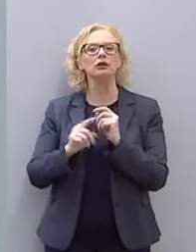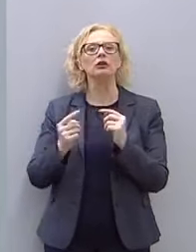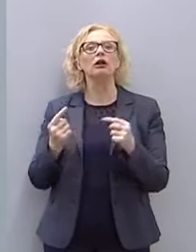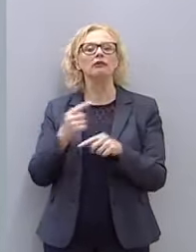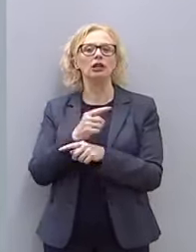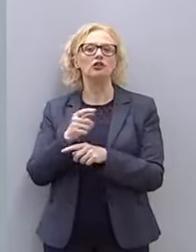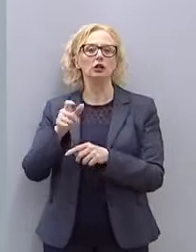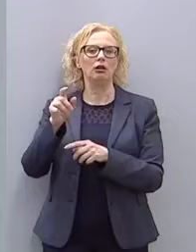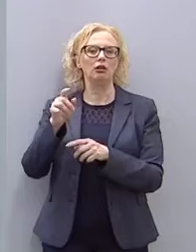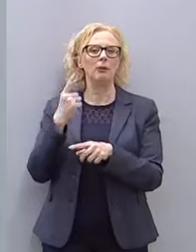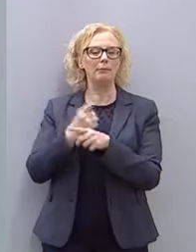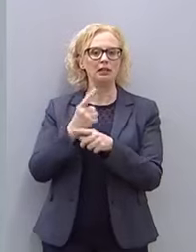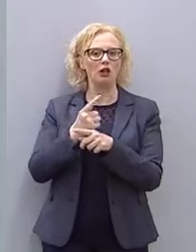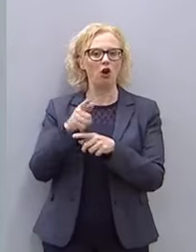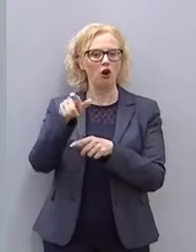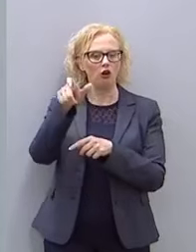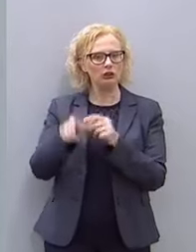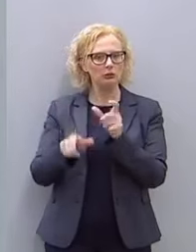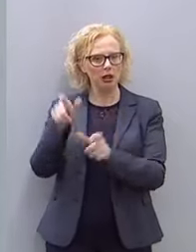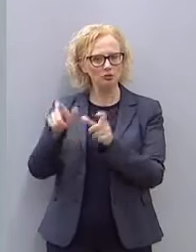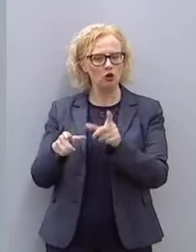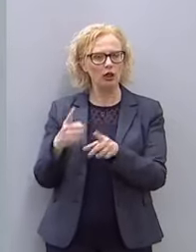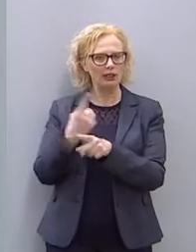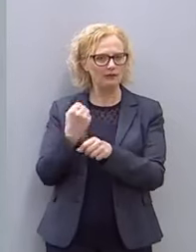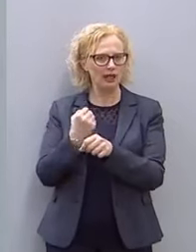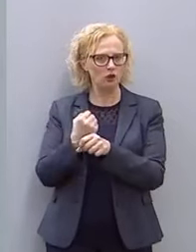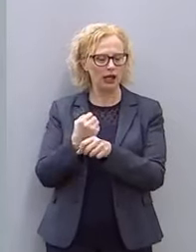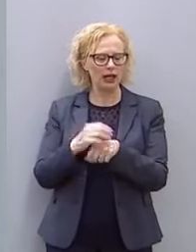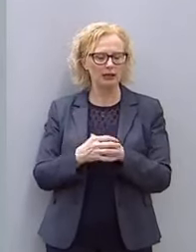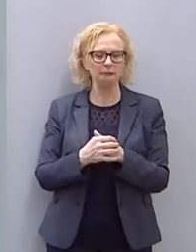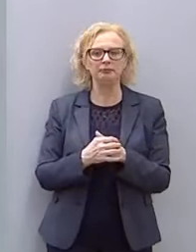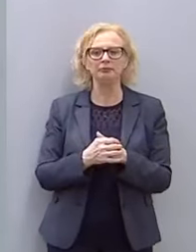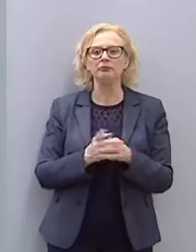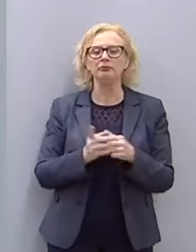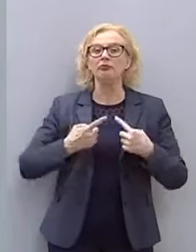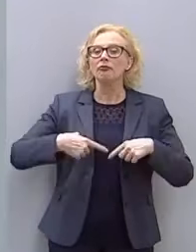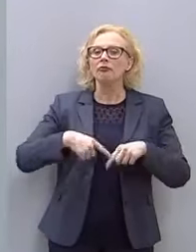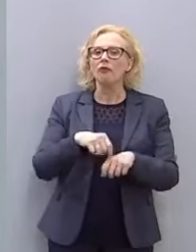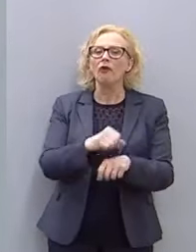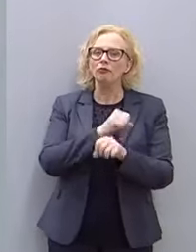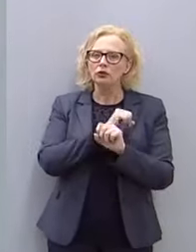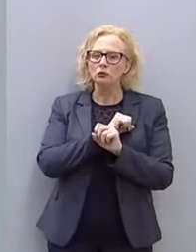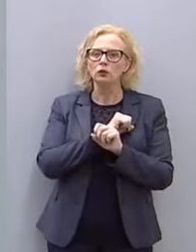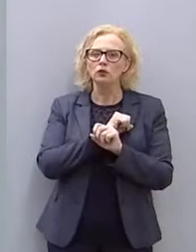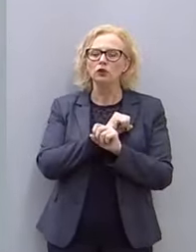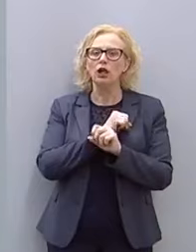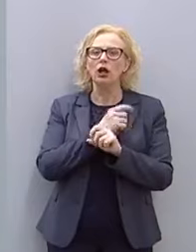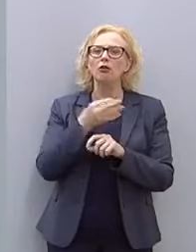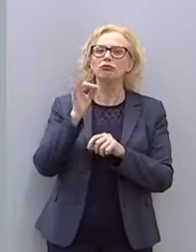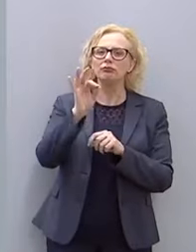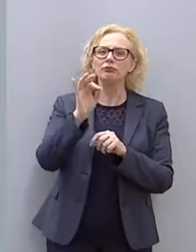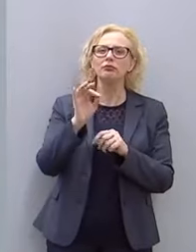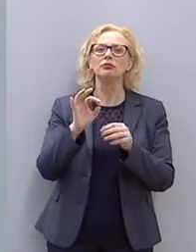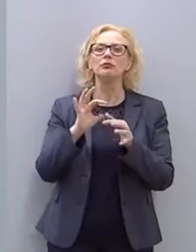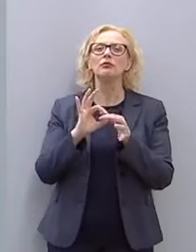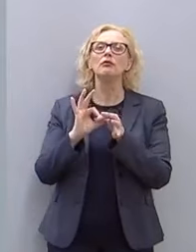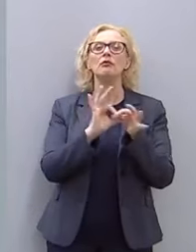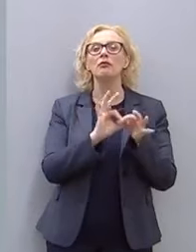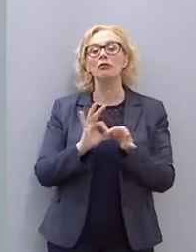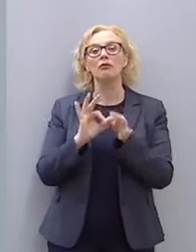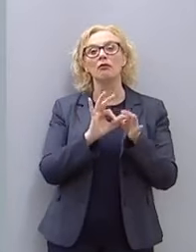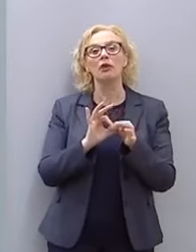sono le necessità di chi deve lavorare noi creia crediamo nel principio di leale collaborazione tra